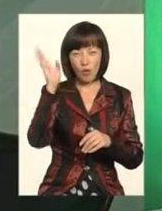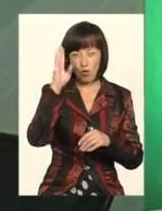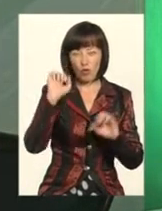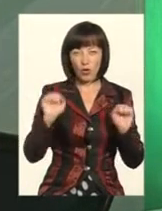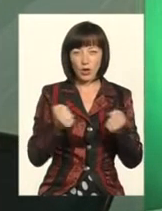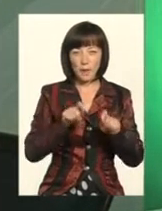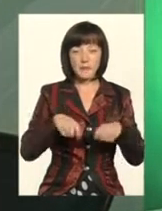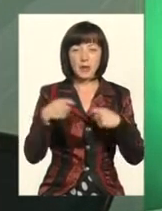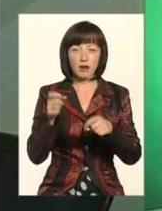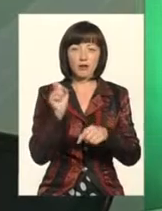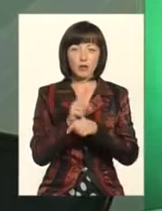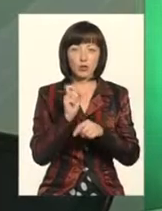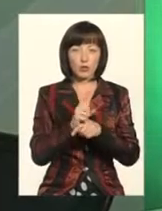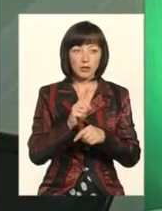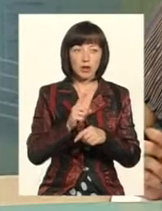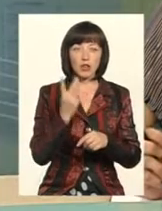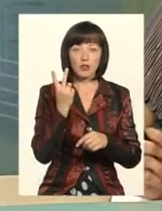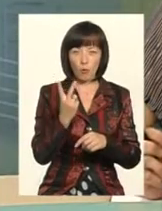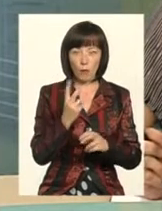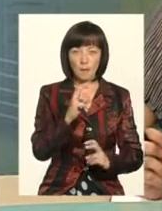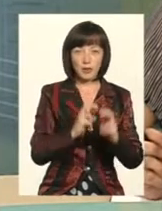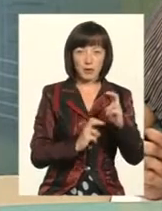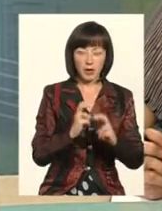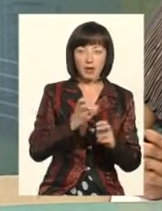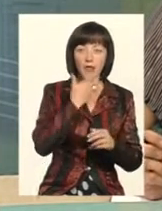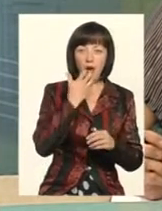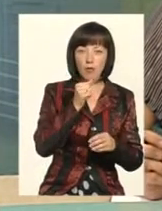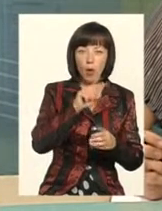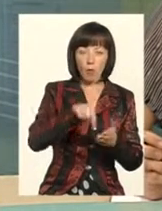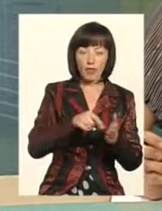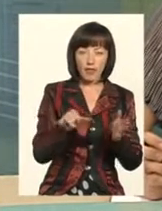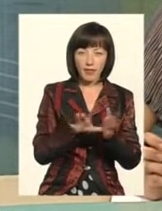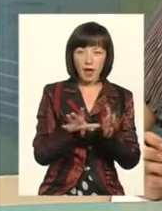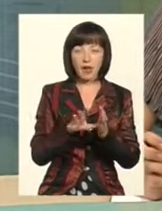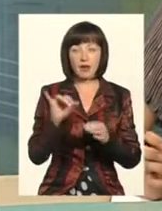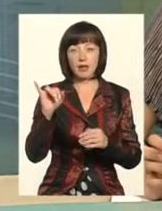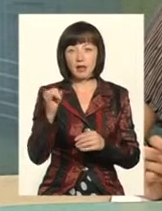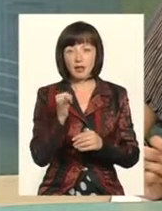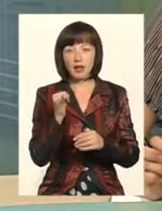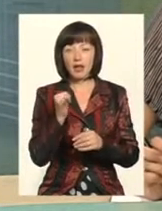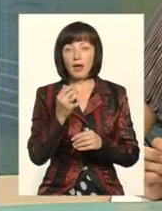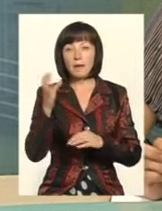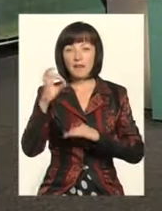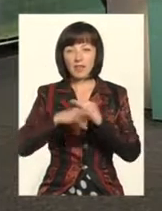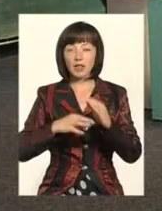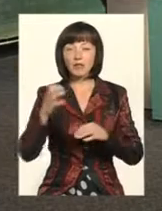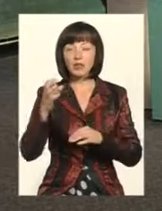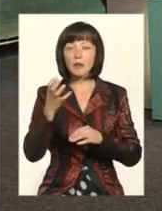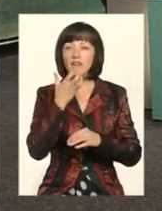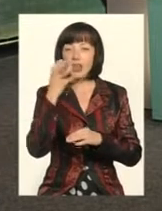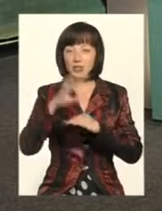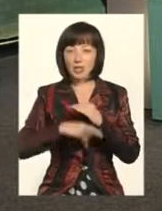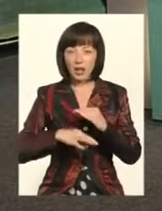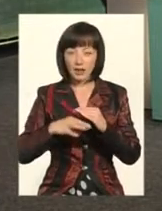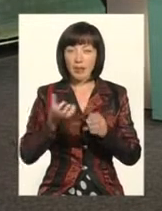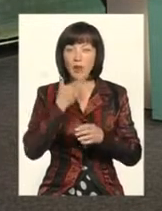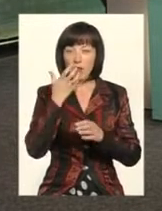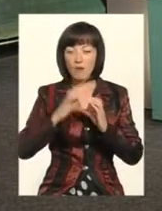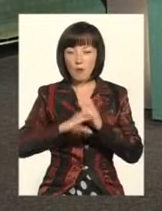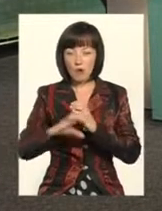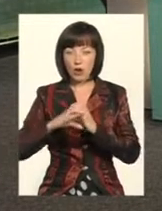ці функції нашим двом комунальним підприємствам. Це теплокомуненерго, південно-західним тепловим мережам. І ми від цього маємо великий позитив.